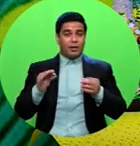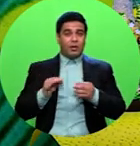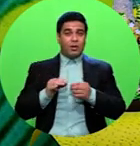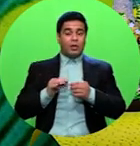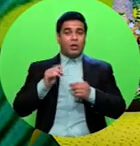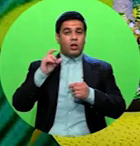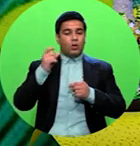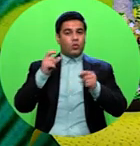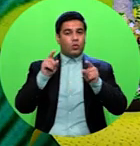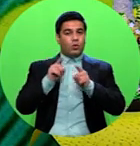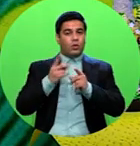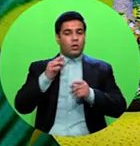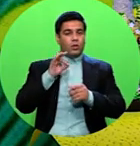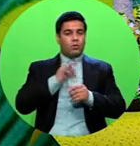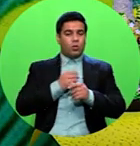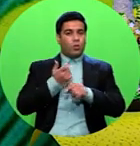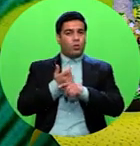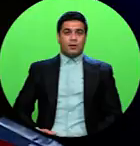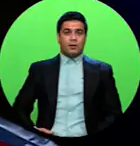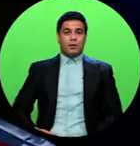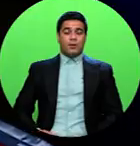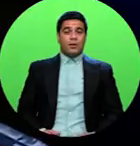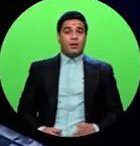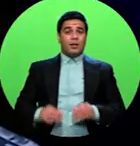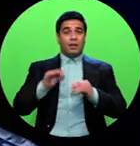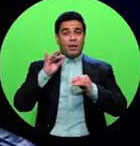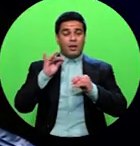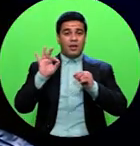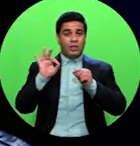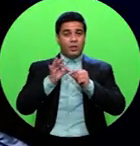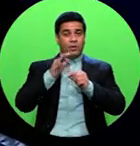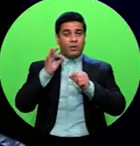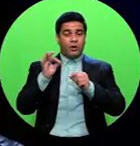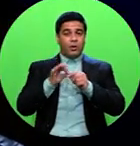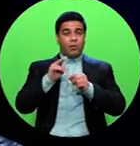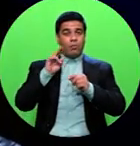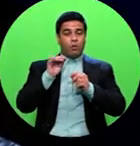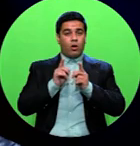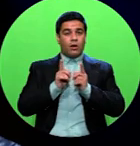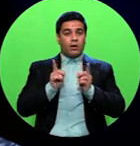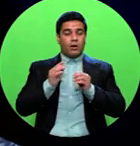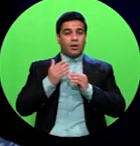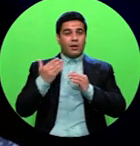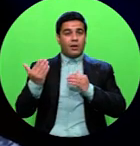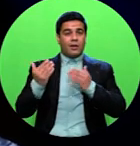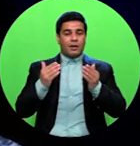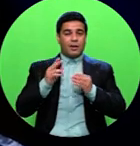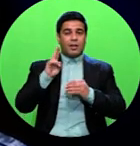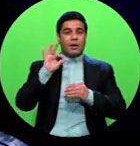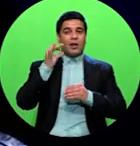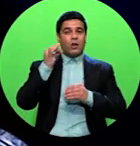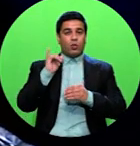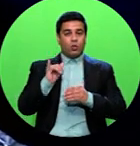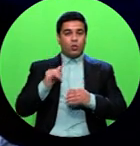Иголкой тоже, ребята, пользуемся очень осторожно. И сшиваю по краю этого